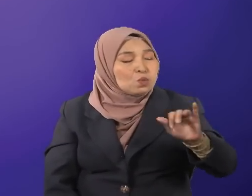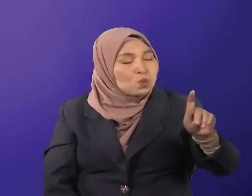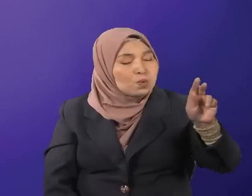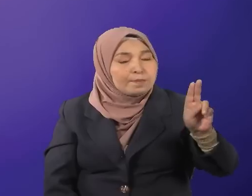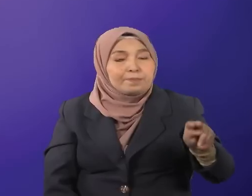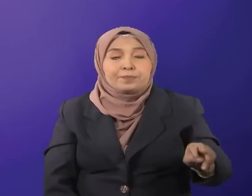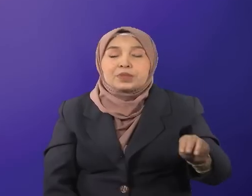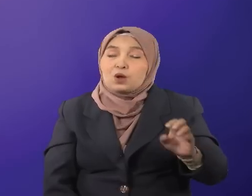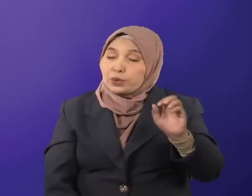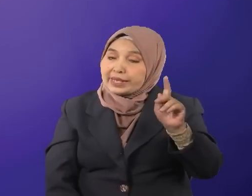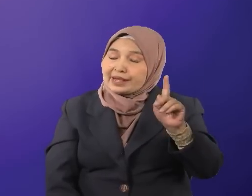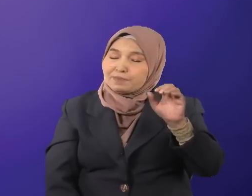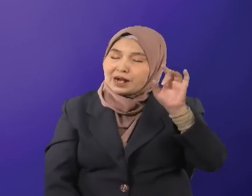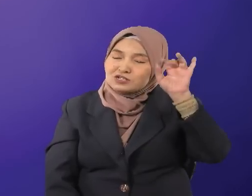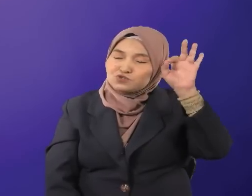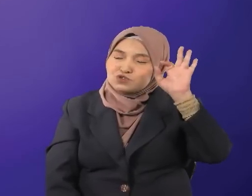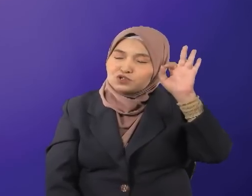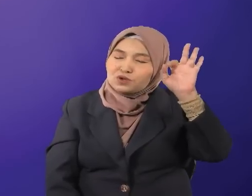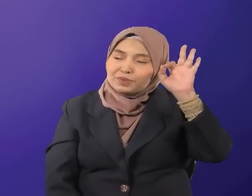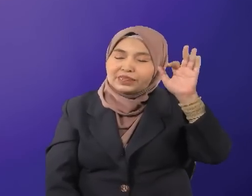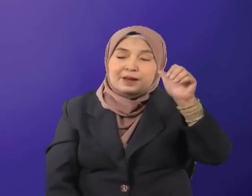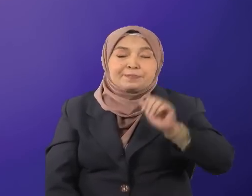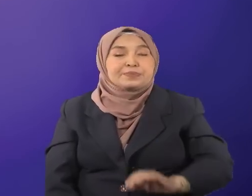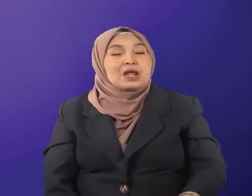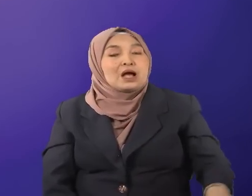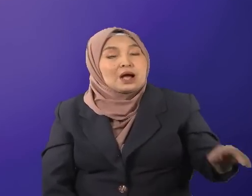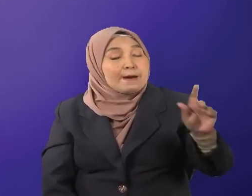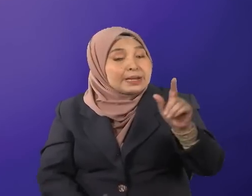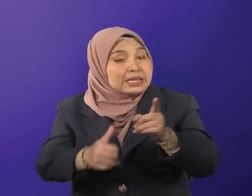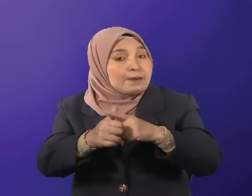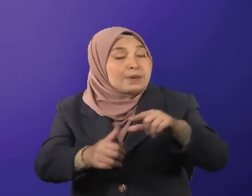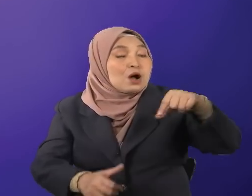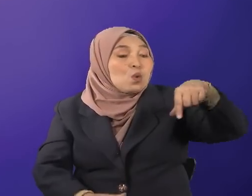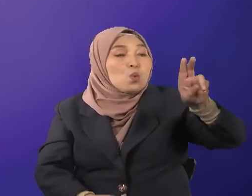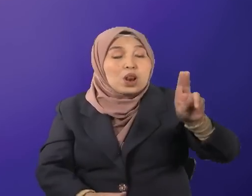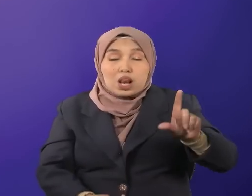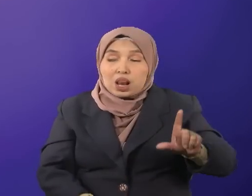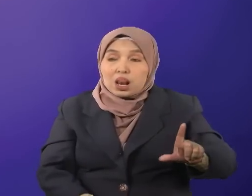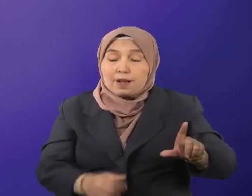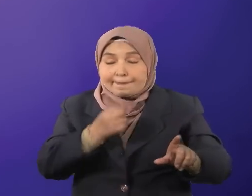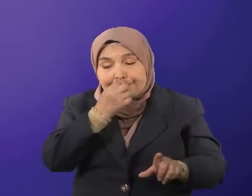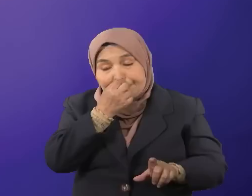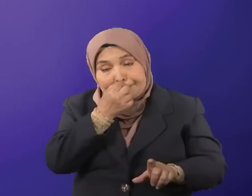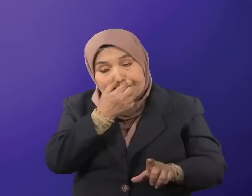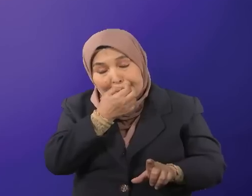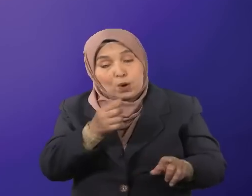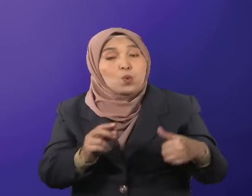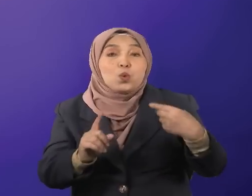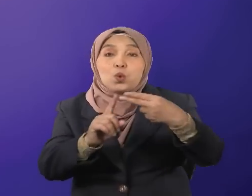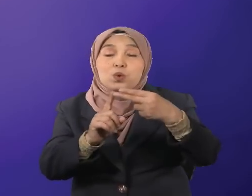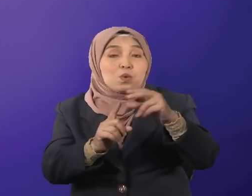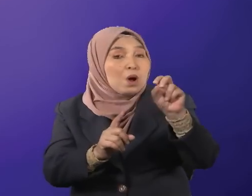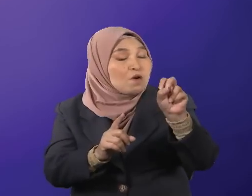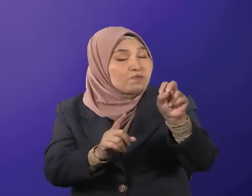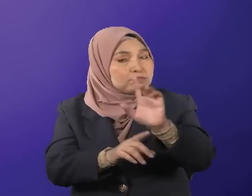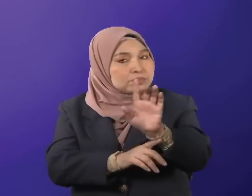a'unabbiukum. Baik, subhanallah, masya-Allah, tabarakallah. Yang pertama qul. Kalimah qul iaitu huruf qaf. Jangan